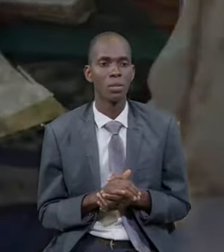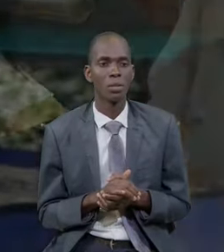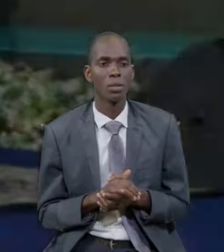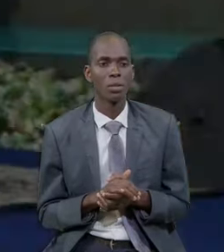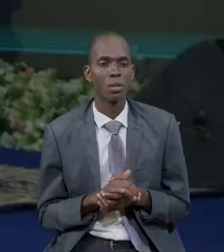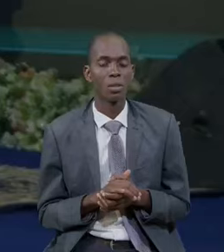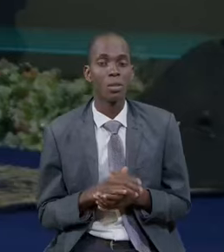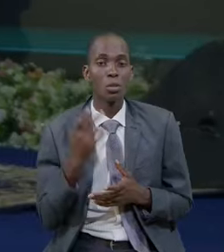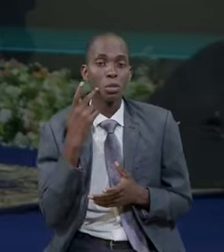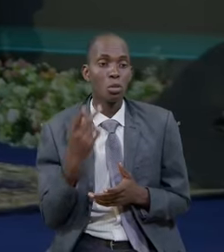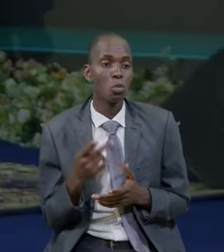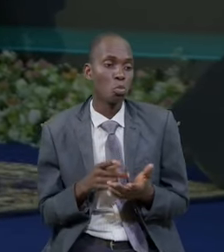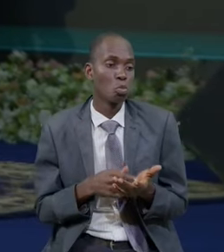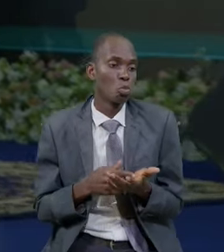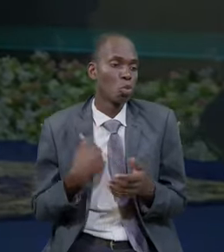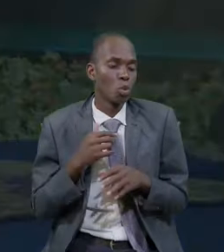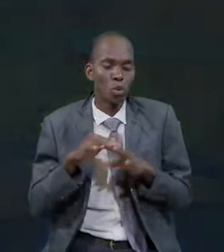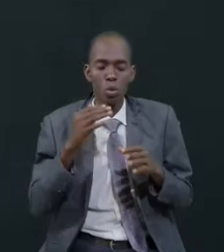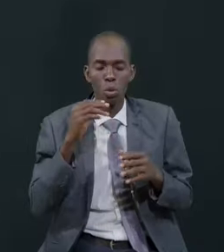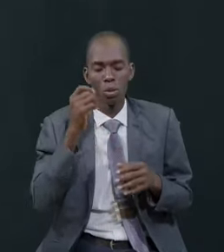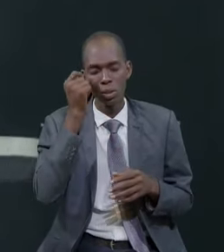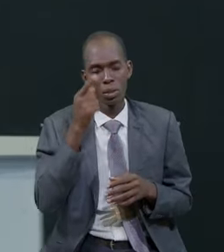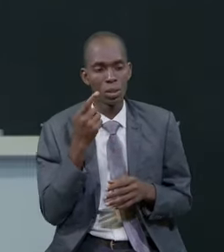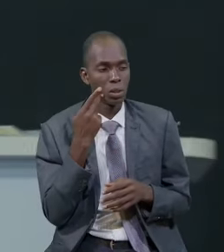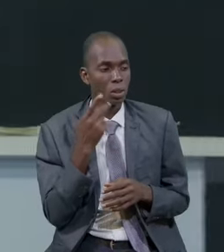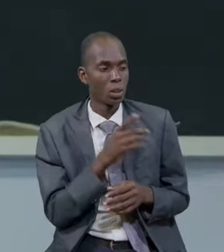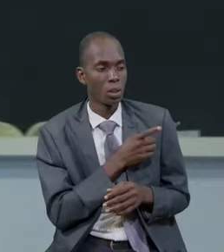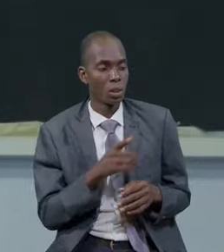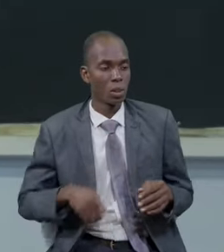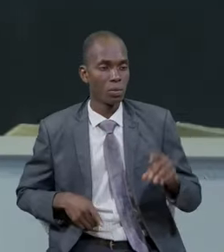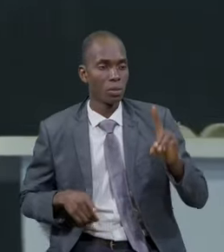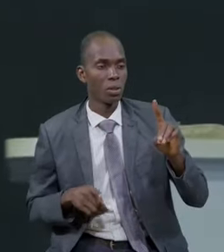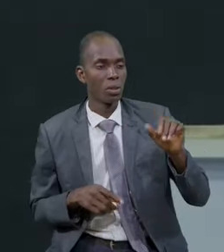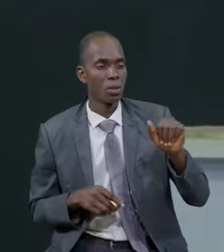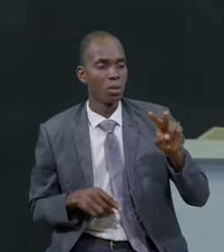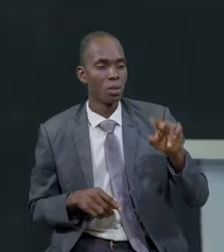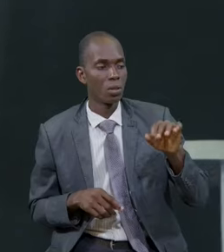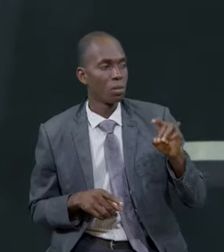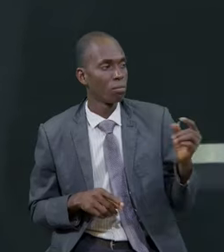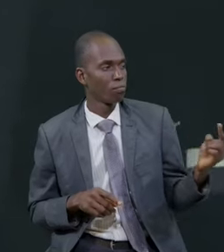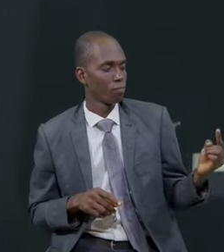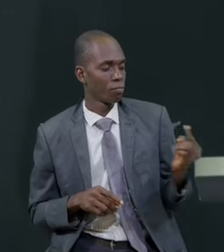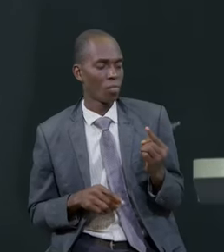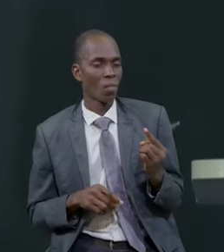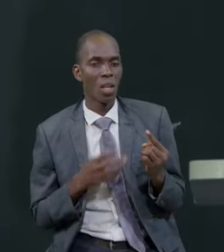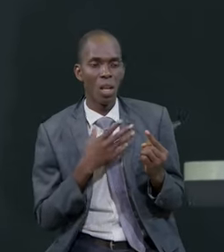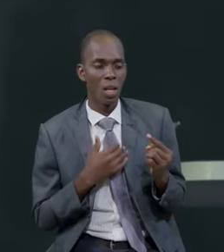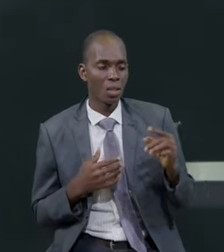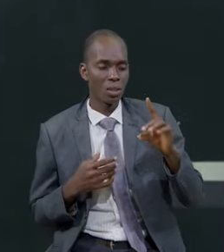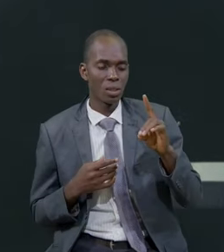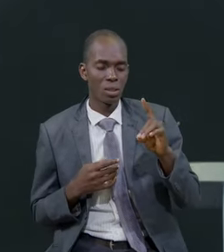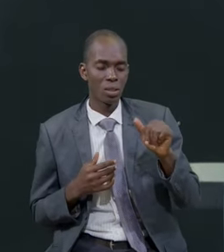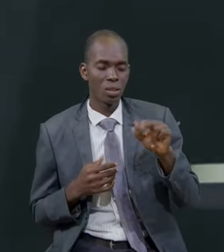Parfois, nous ne comprenons pas. David vient et David dit Goliath, je vais t'avoir.